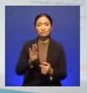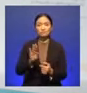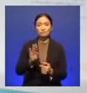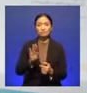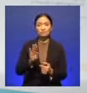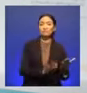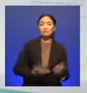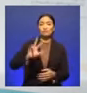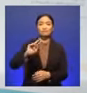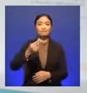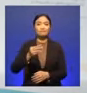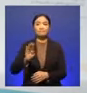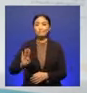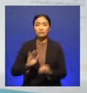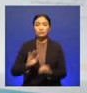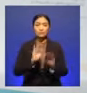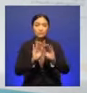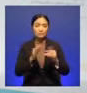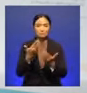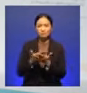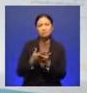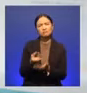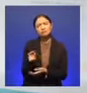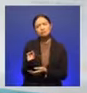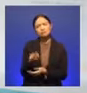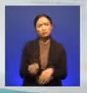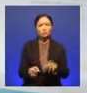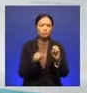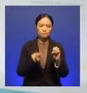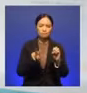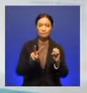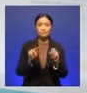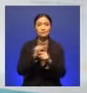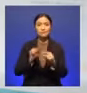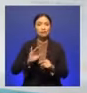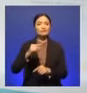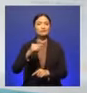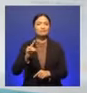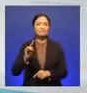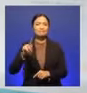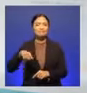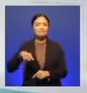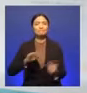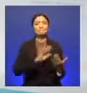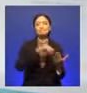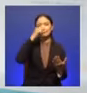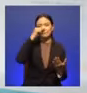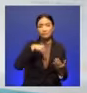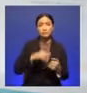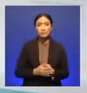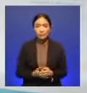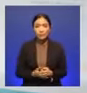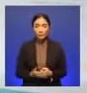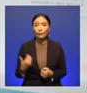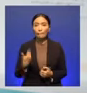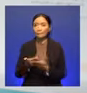30,000 ล้านซึ่งถ้าเทียบแล้วเนี่ยเป็นจำนวนน้อยมากนะครับ 0.2% ของ GDP ประเทศเรานะครับแล้วก็เราพบว่าการที่ล